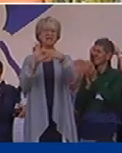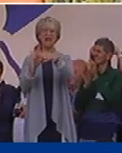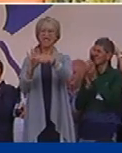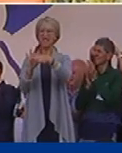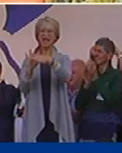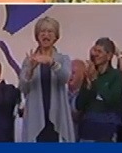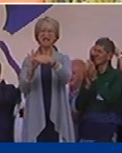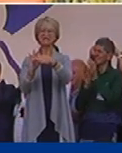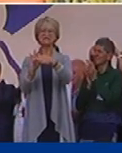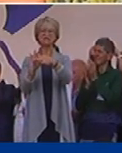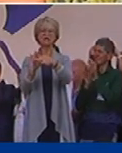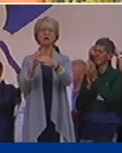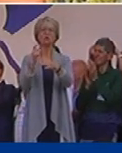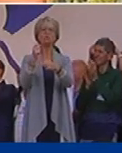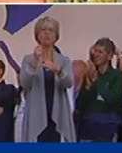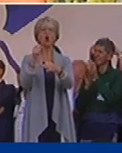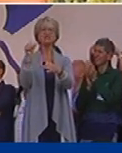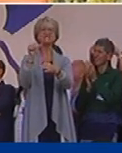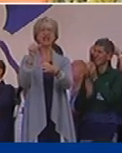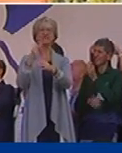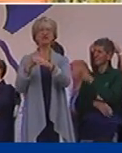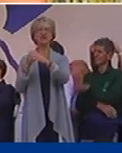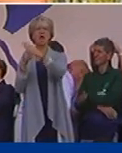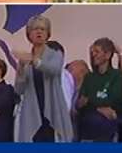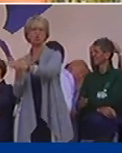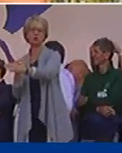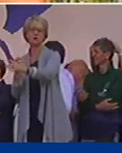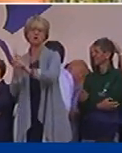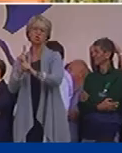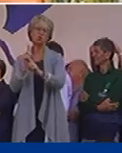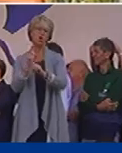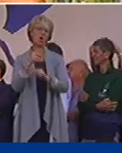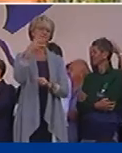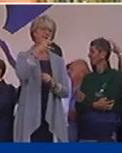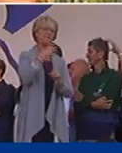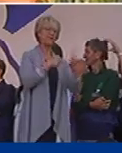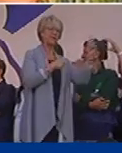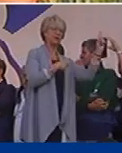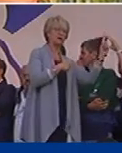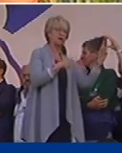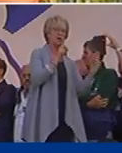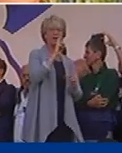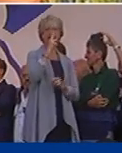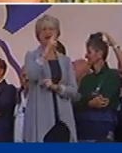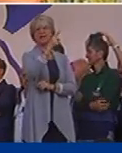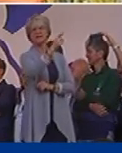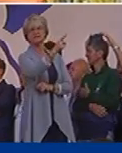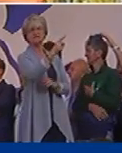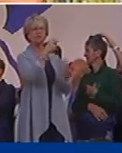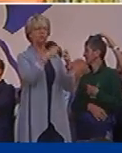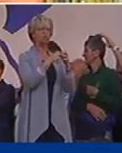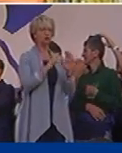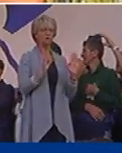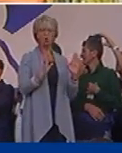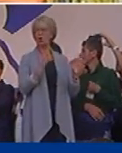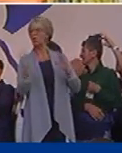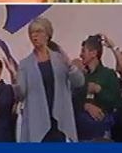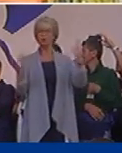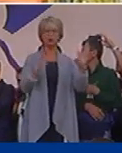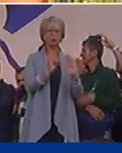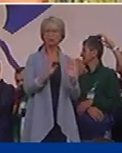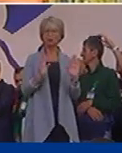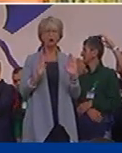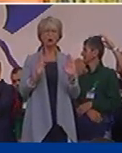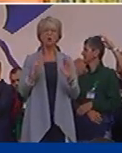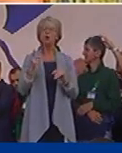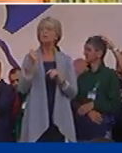Sto un po' con Salvini a Roma e sto un po' con la Merkel e con Renzi a Bruxell, perché non siamo noi a